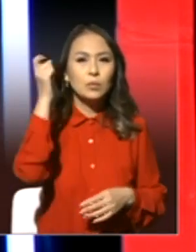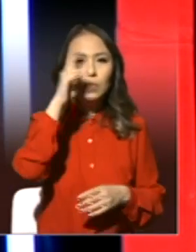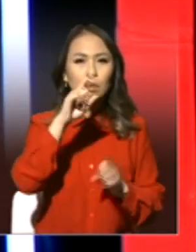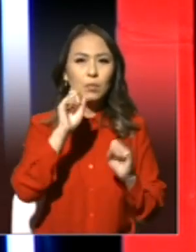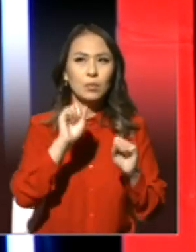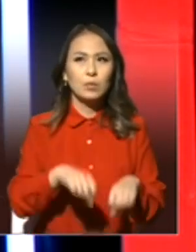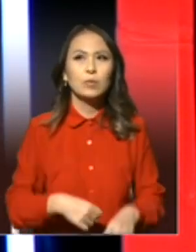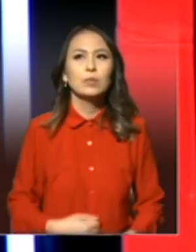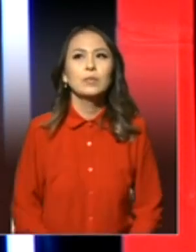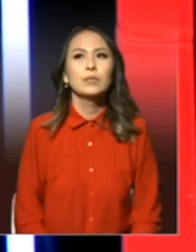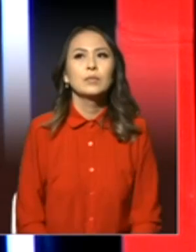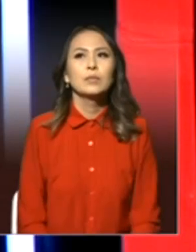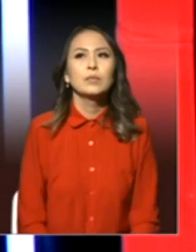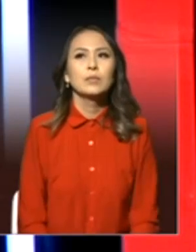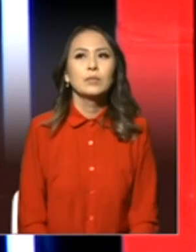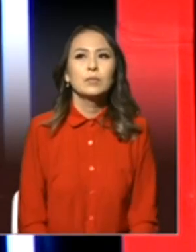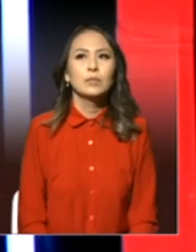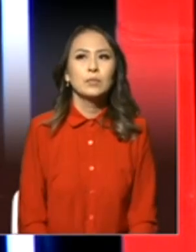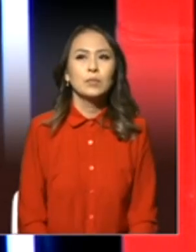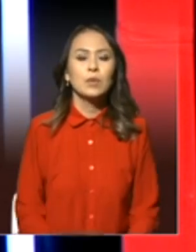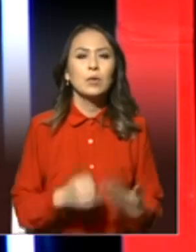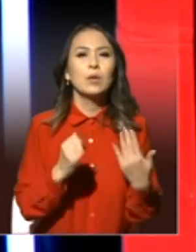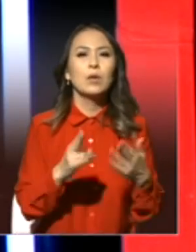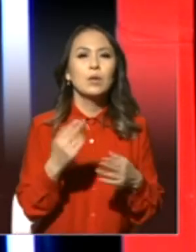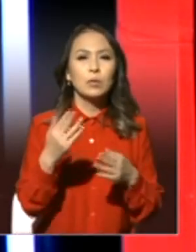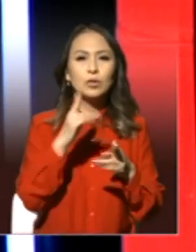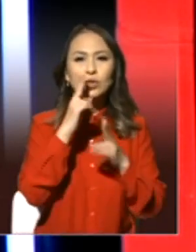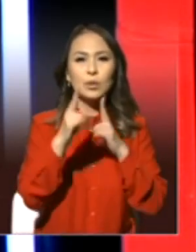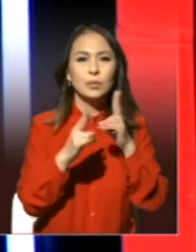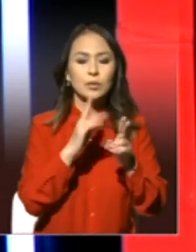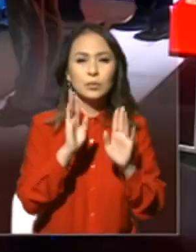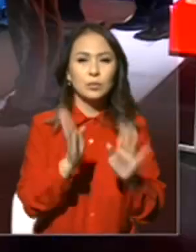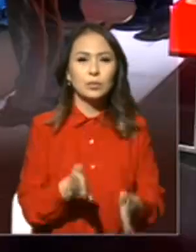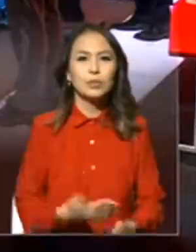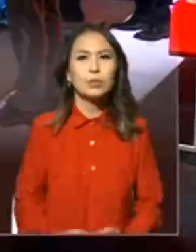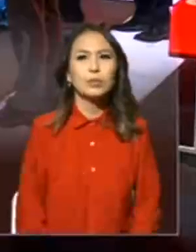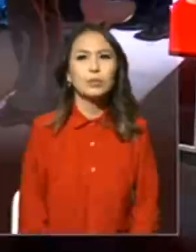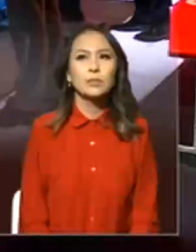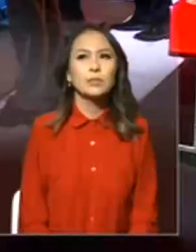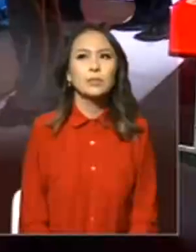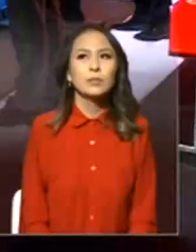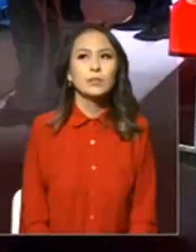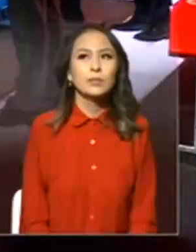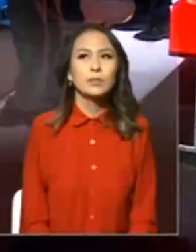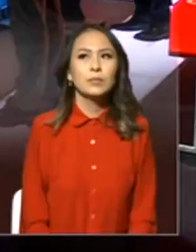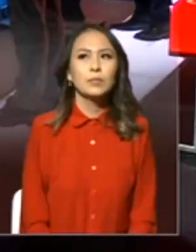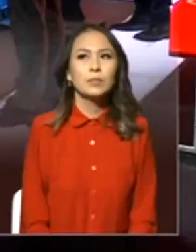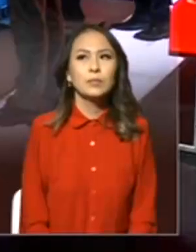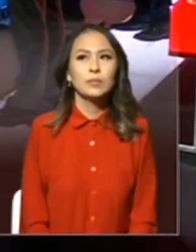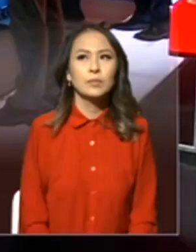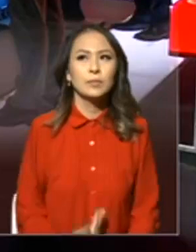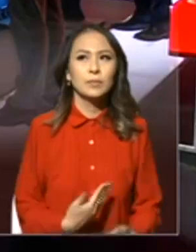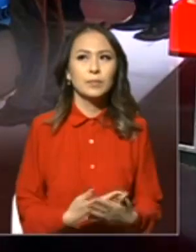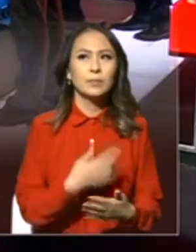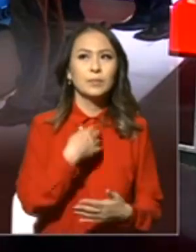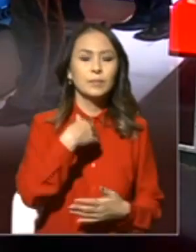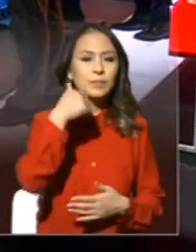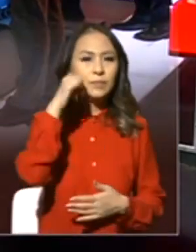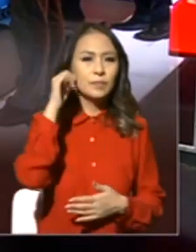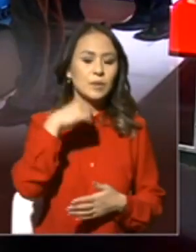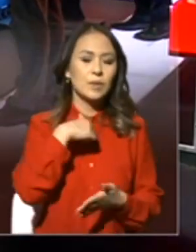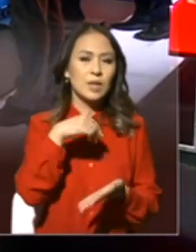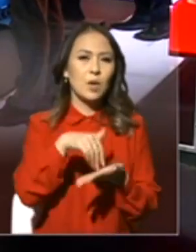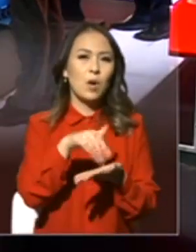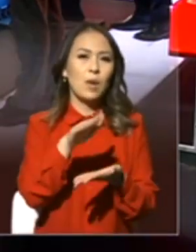Оны біле алмайды. Біле алмайды. Онда қалай шағымданады ол сізге? Мысалы, мен күні кеше көтерме базарында